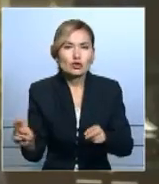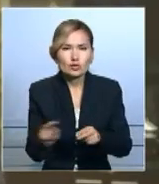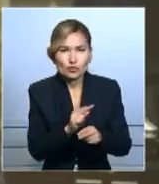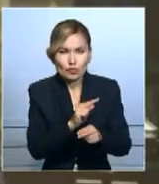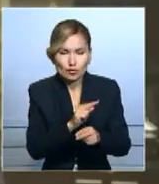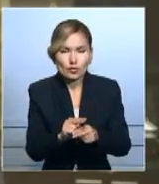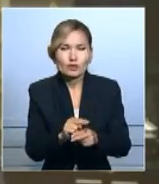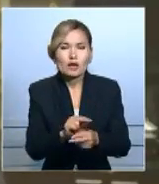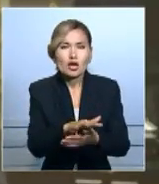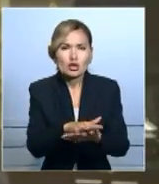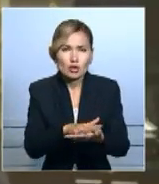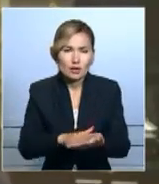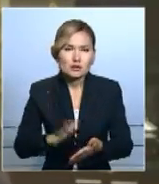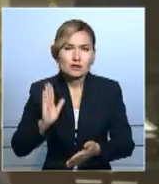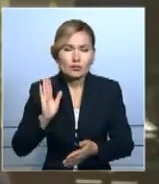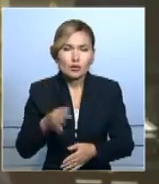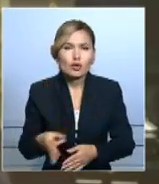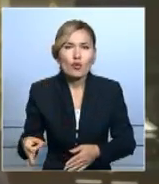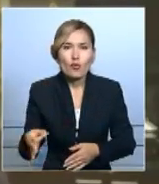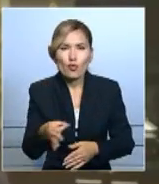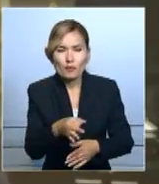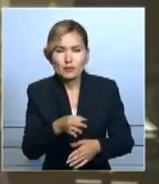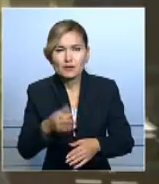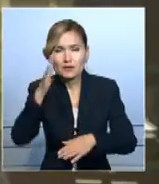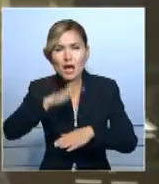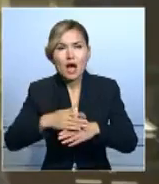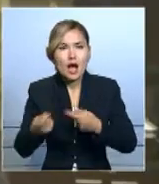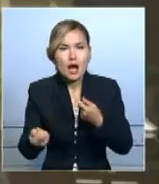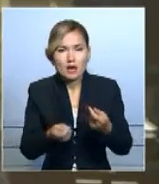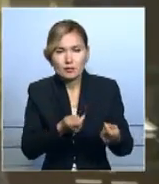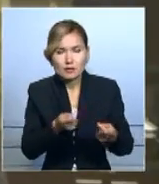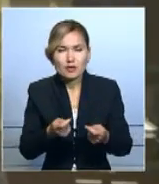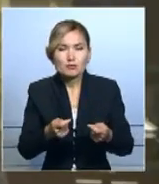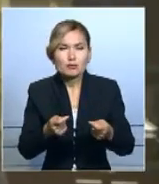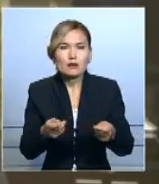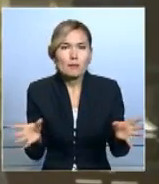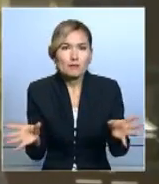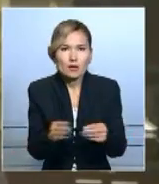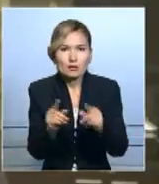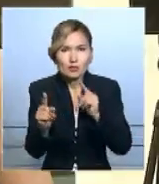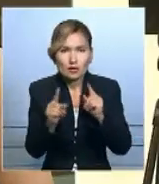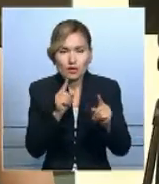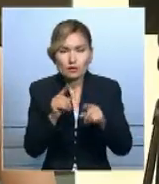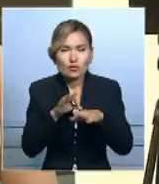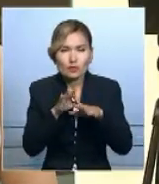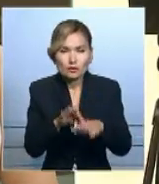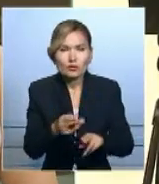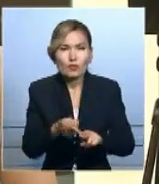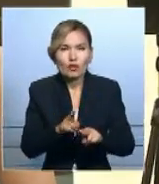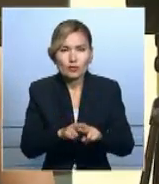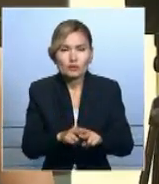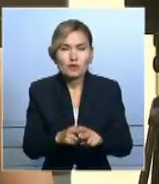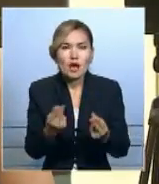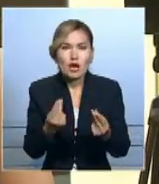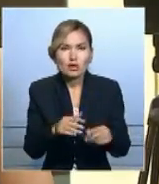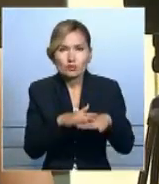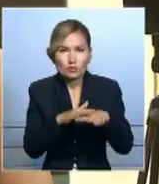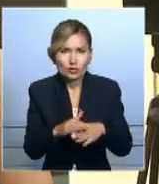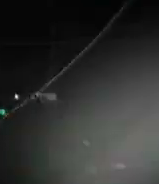облыс әкімімен бірге шешіп дегендей, осы мәселенің төңірегінде жұмыстар жоспарлап отырмын.